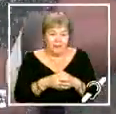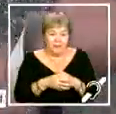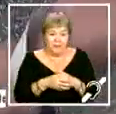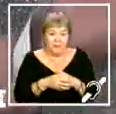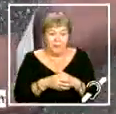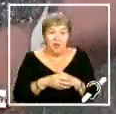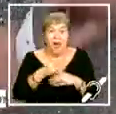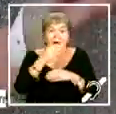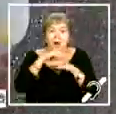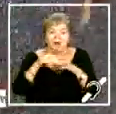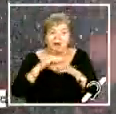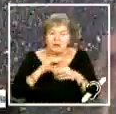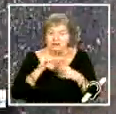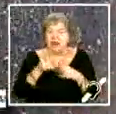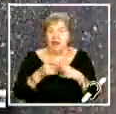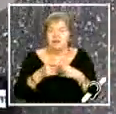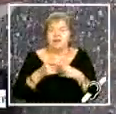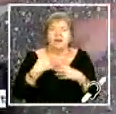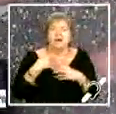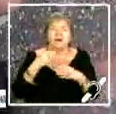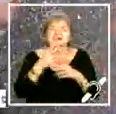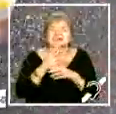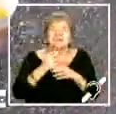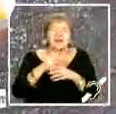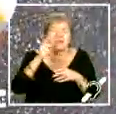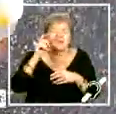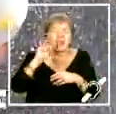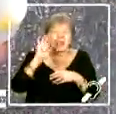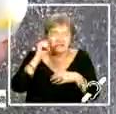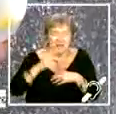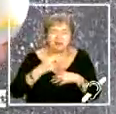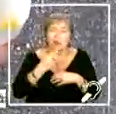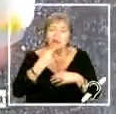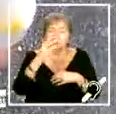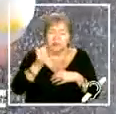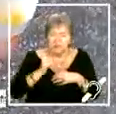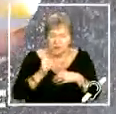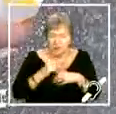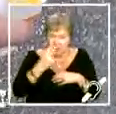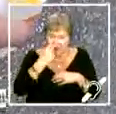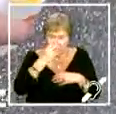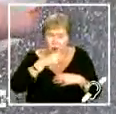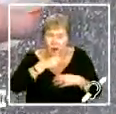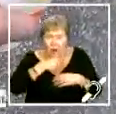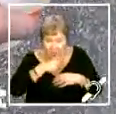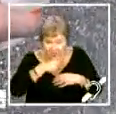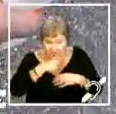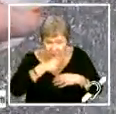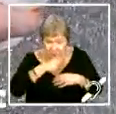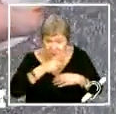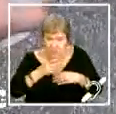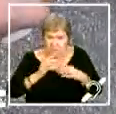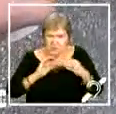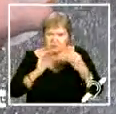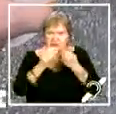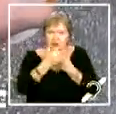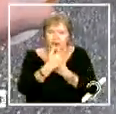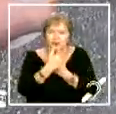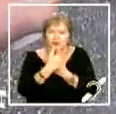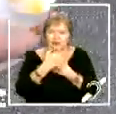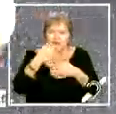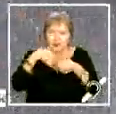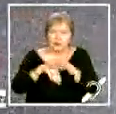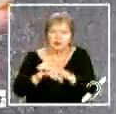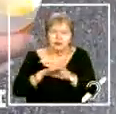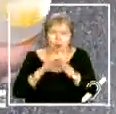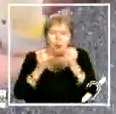Pe o autostradă de lângă Irving, în statul Texas, un polițist aflat în patrulare a văzut o capră care se ascunsese sub o remorcă, cum se și